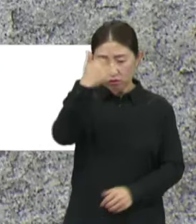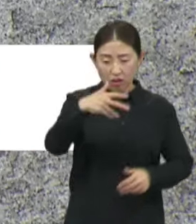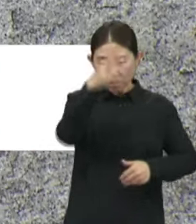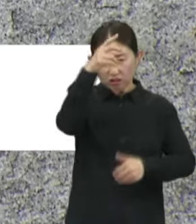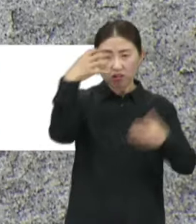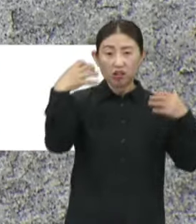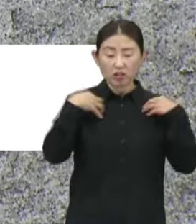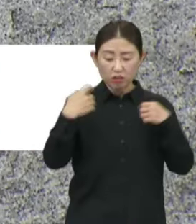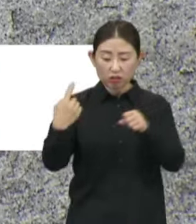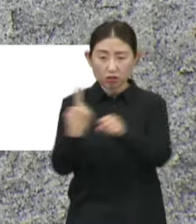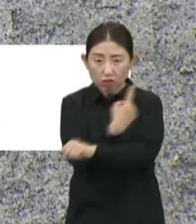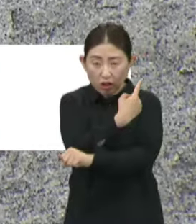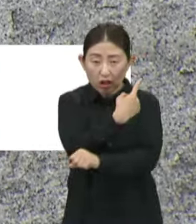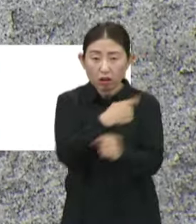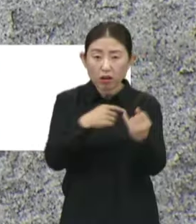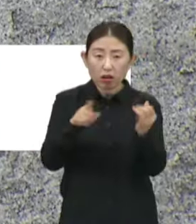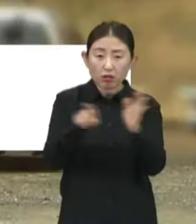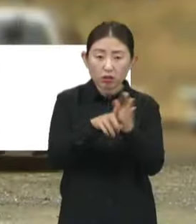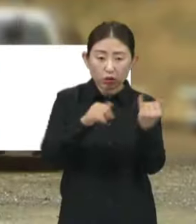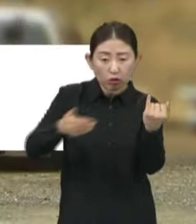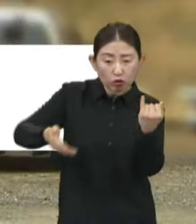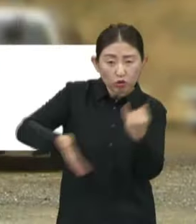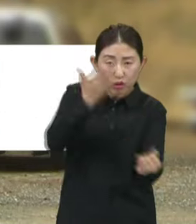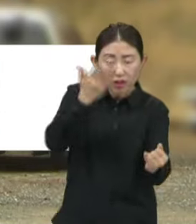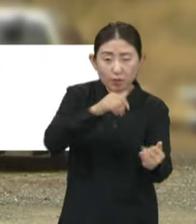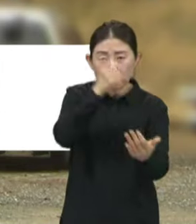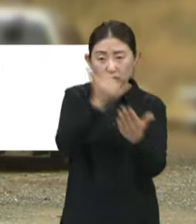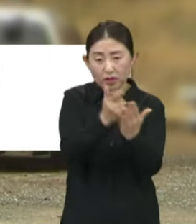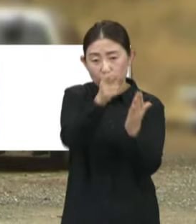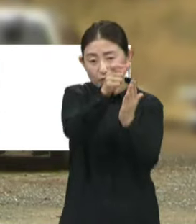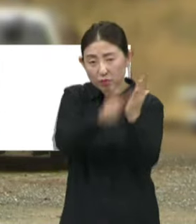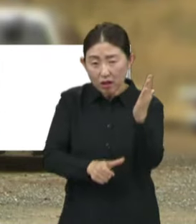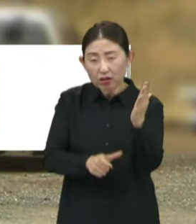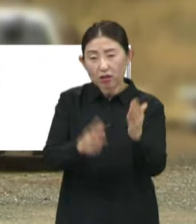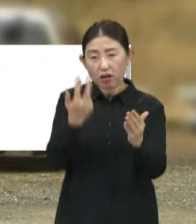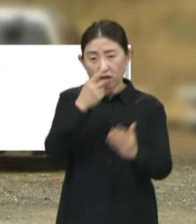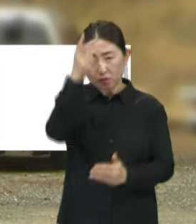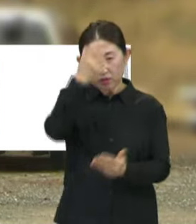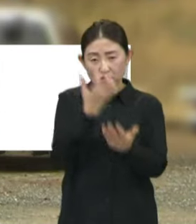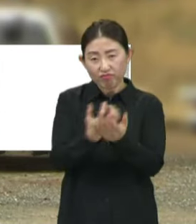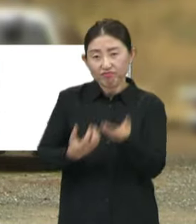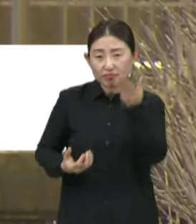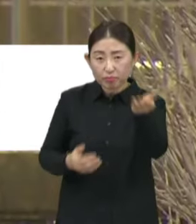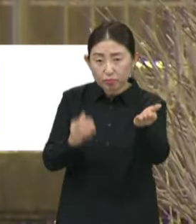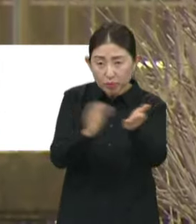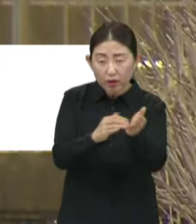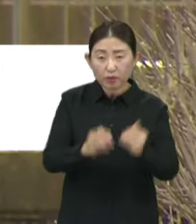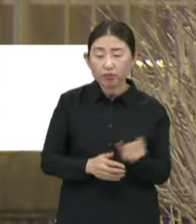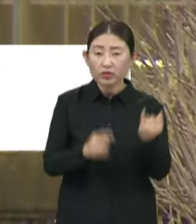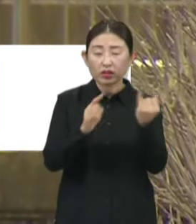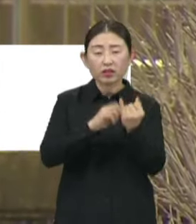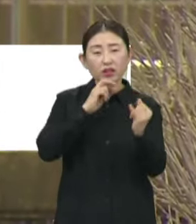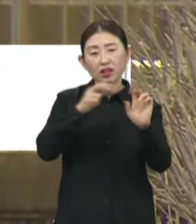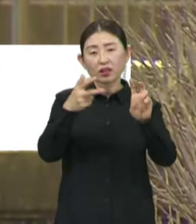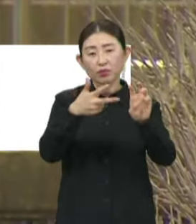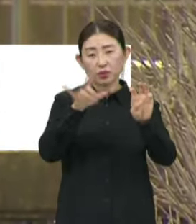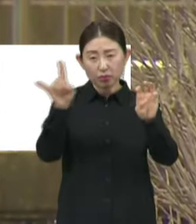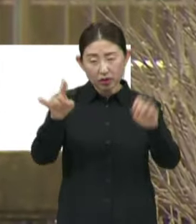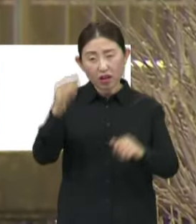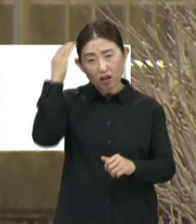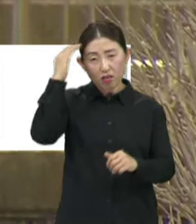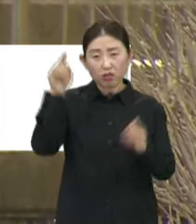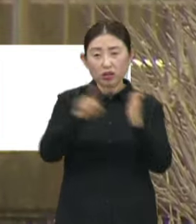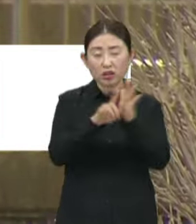충남경찰청이 다른 여신도를 추행한 혐의를 추가 적용해 검찰로 송치했습니다. 30대 한국인 여신도 A 씨는